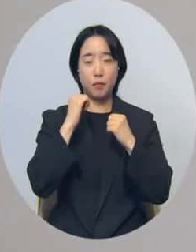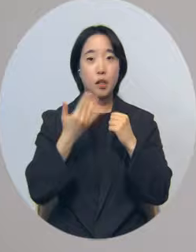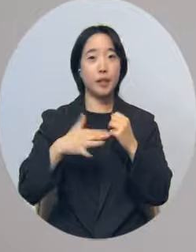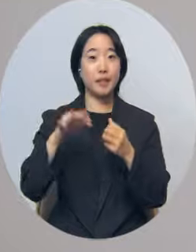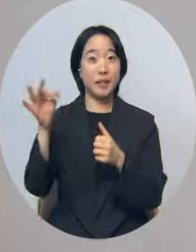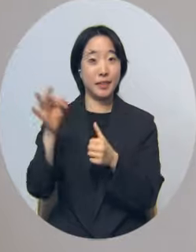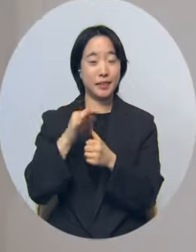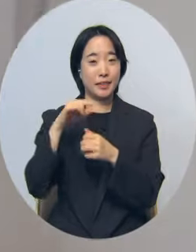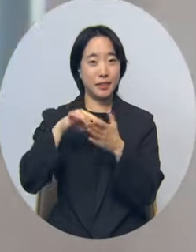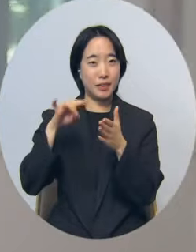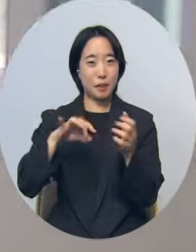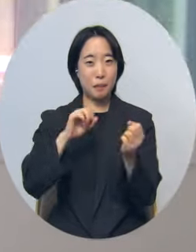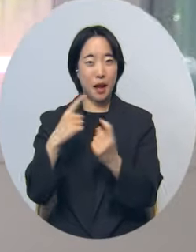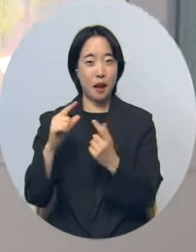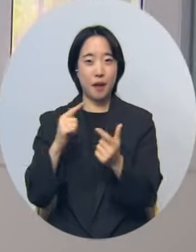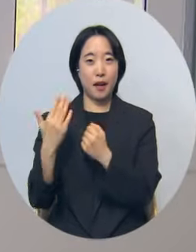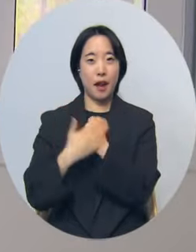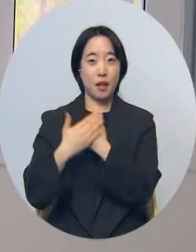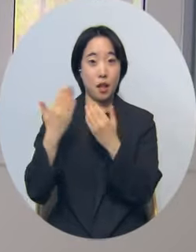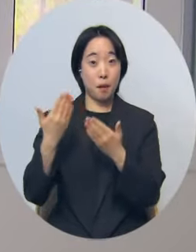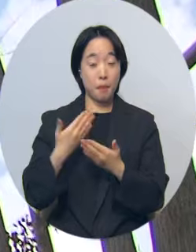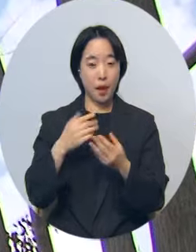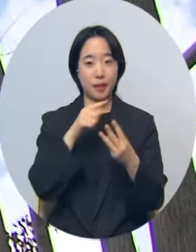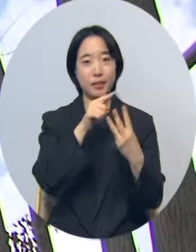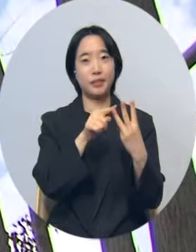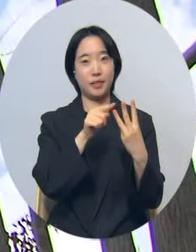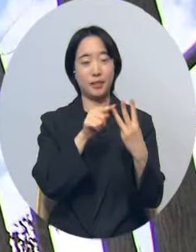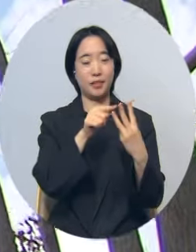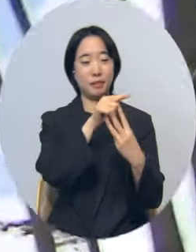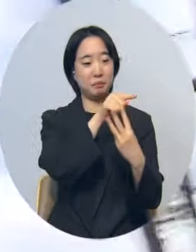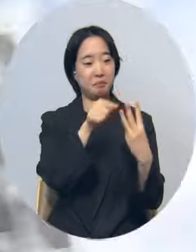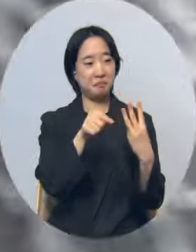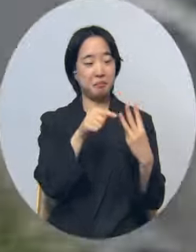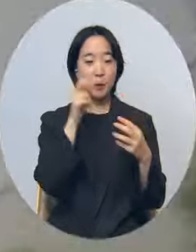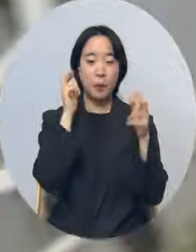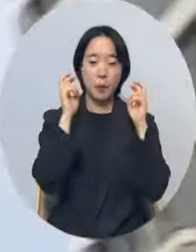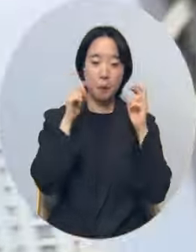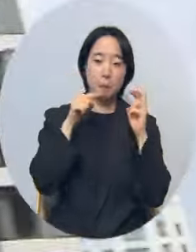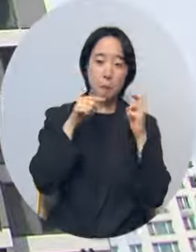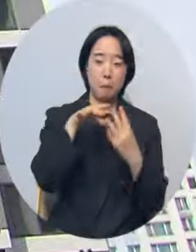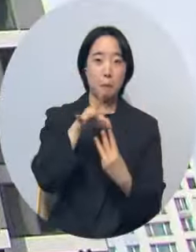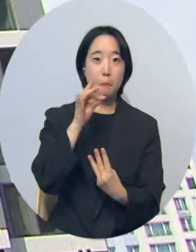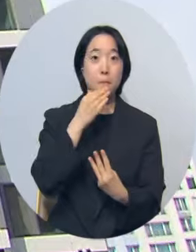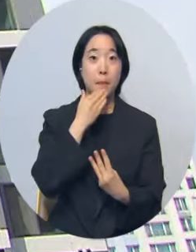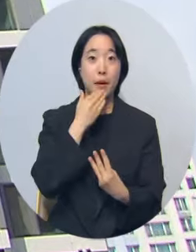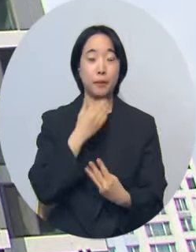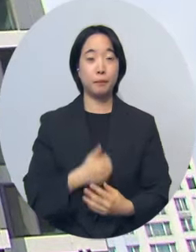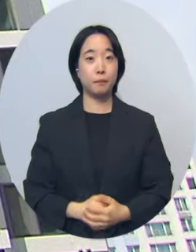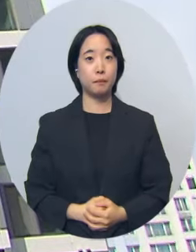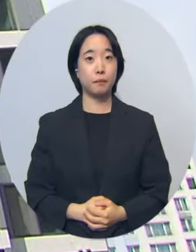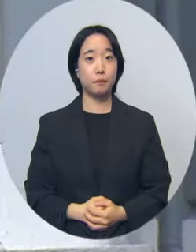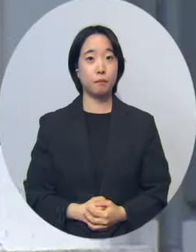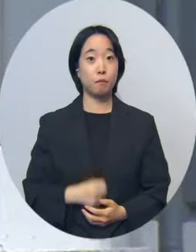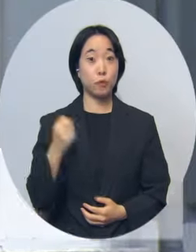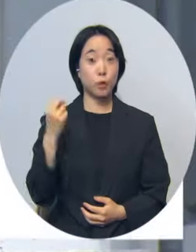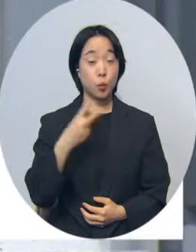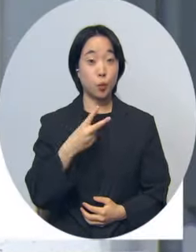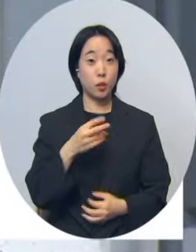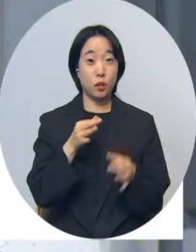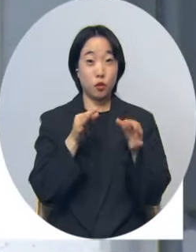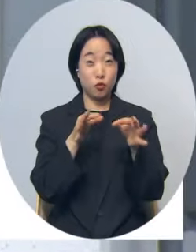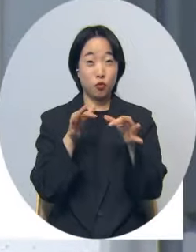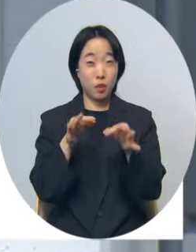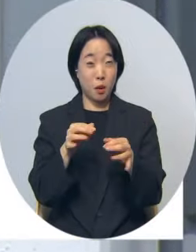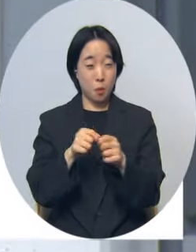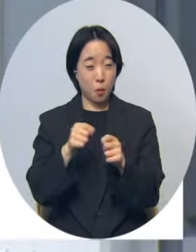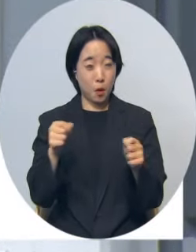공과 같은 다양한 혜택을 받는 지원형을 선택할 수 있는 겁니다. 정부는 또 장기적인 투자에 적합한